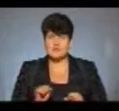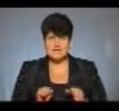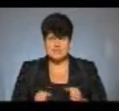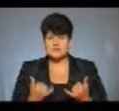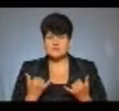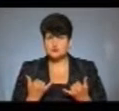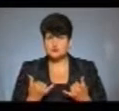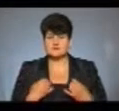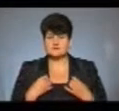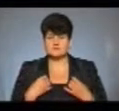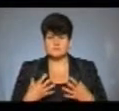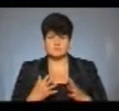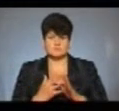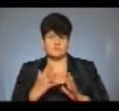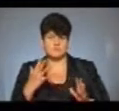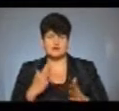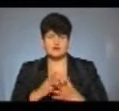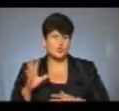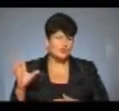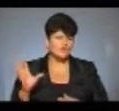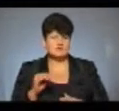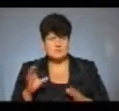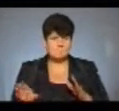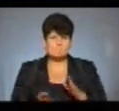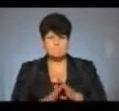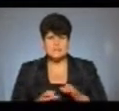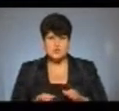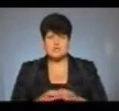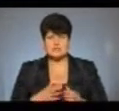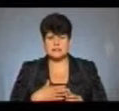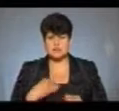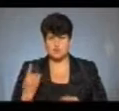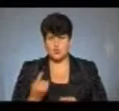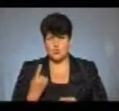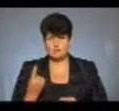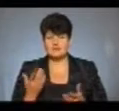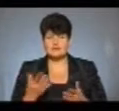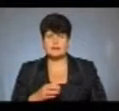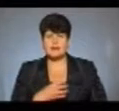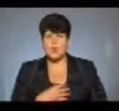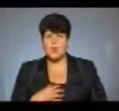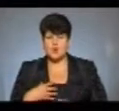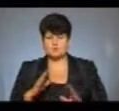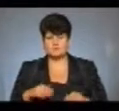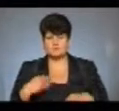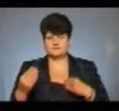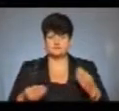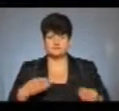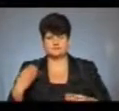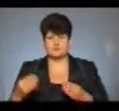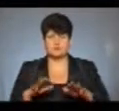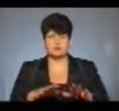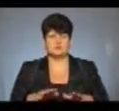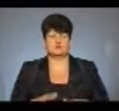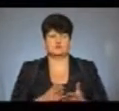Сьогодні такі урочисті шикування відбуваються у всіх підрозділах нашої області, де нагороди будуть вручатися по місцю несення